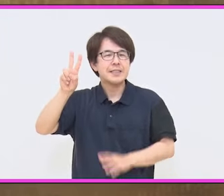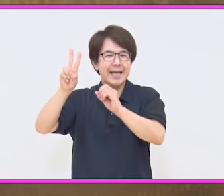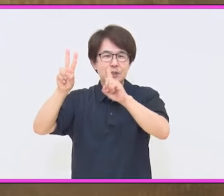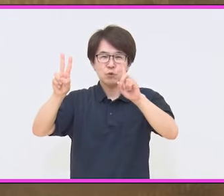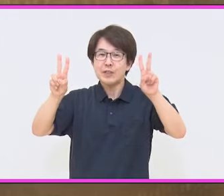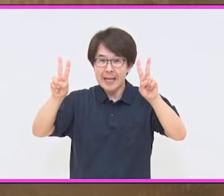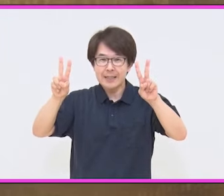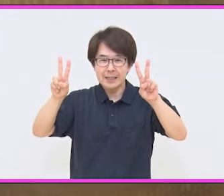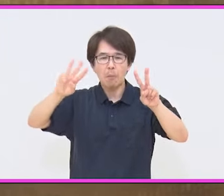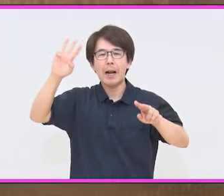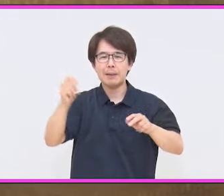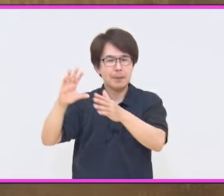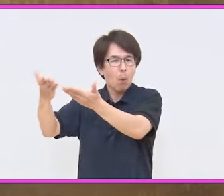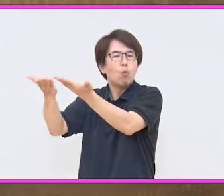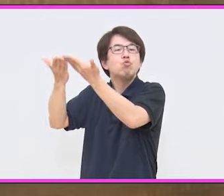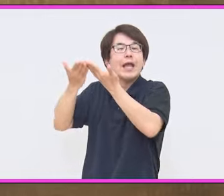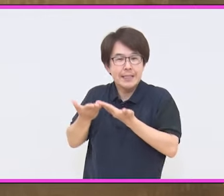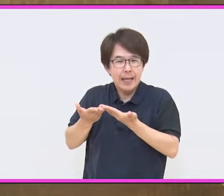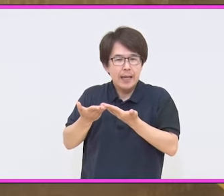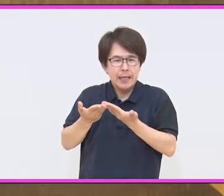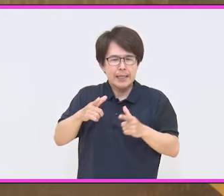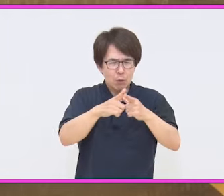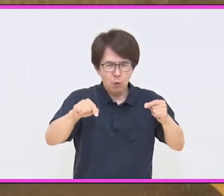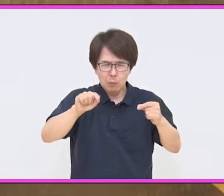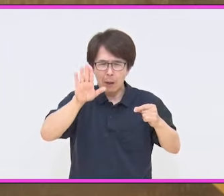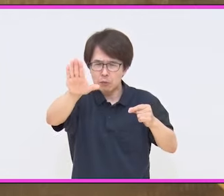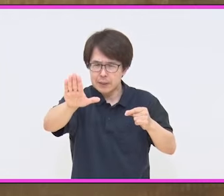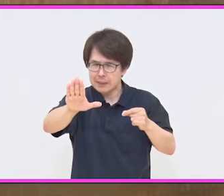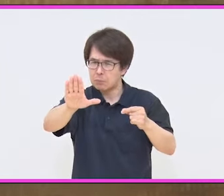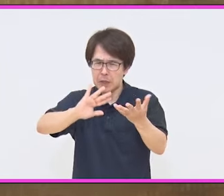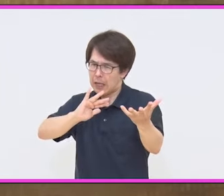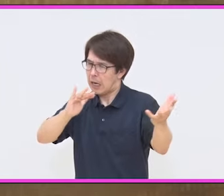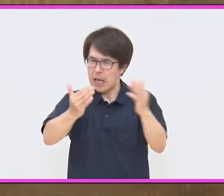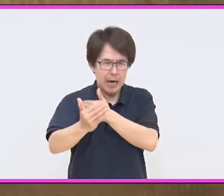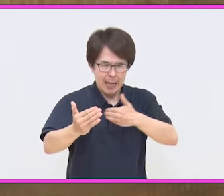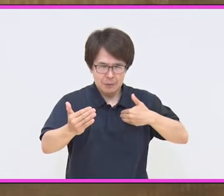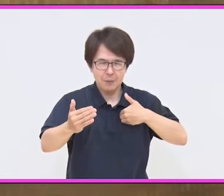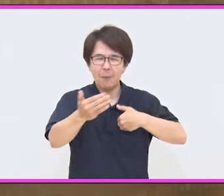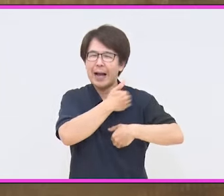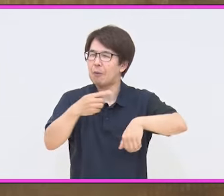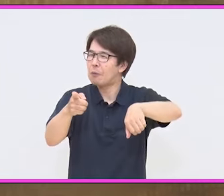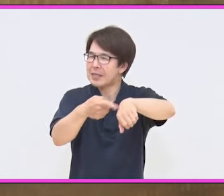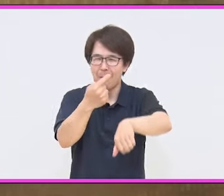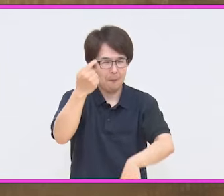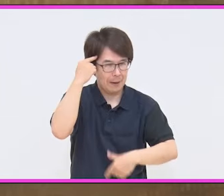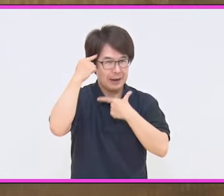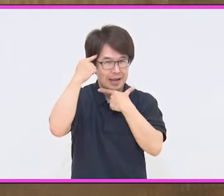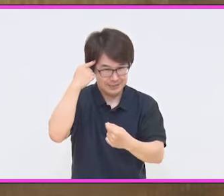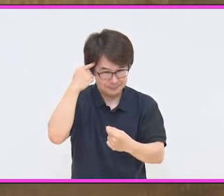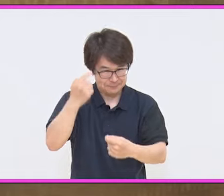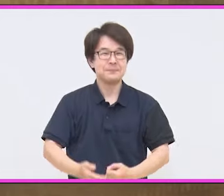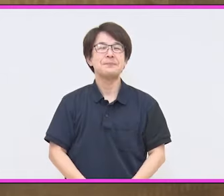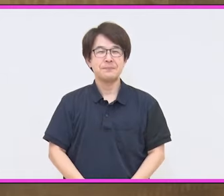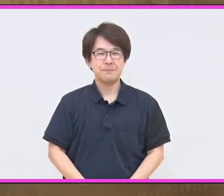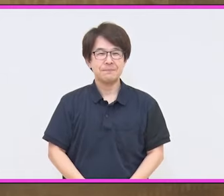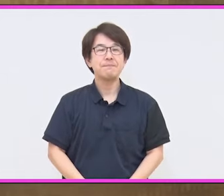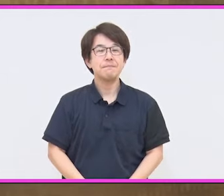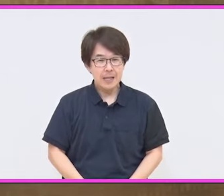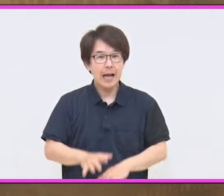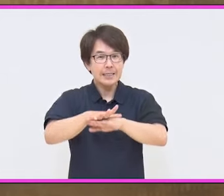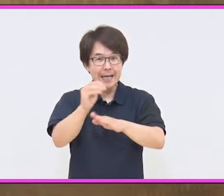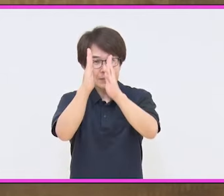日本ではこの先の未来をどう変えていけるのか、その可能性について考えていきます。前半の第1部